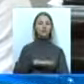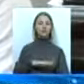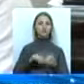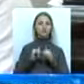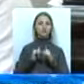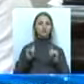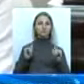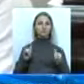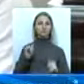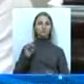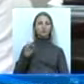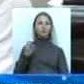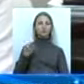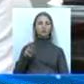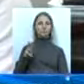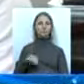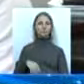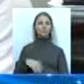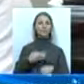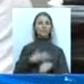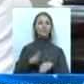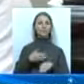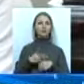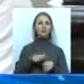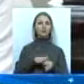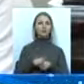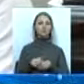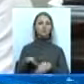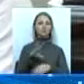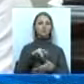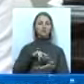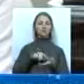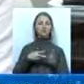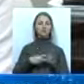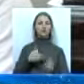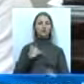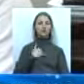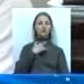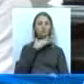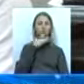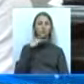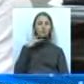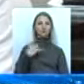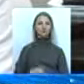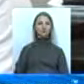жаңағы егін еккенде, сосын жаңағы әртүрлі малға өсіретін шөптер